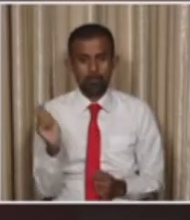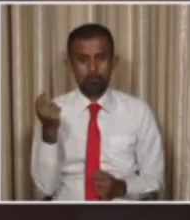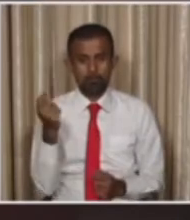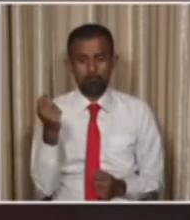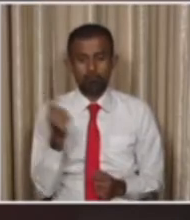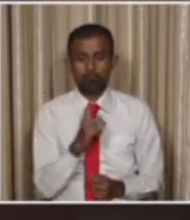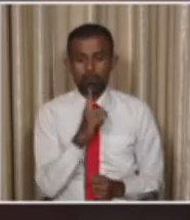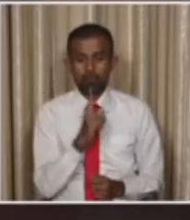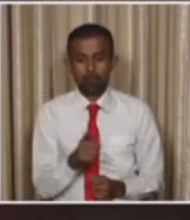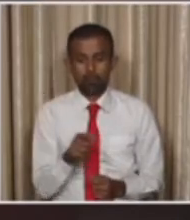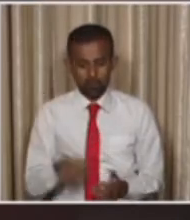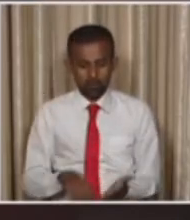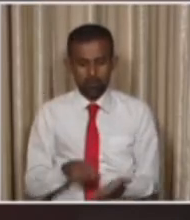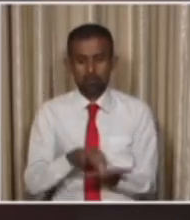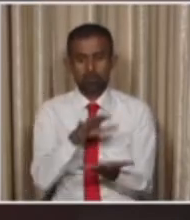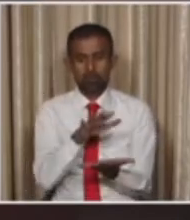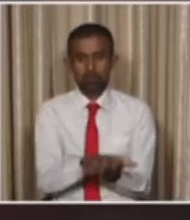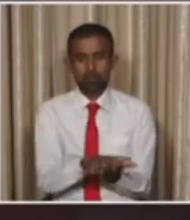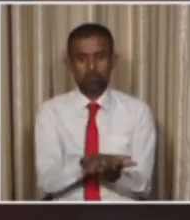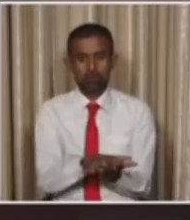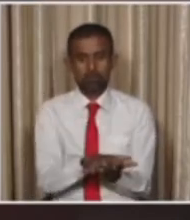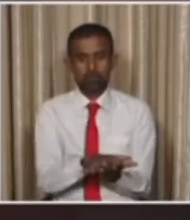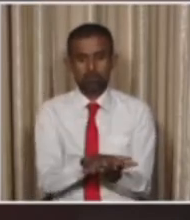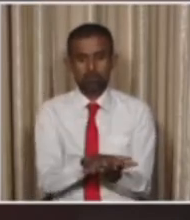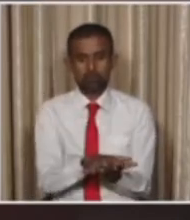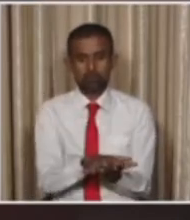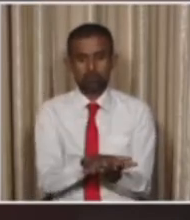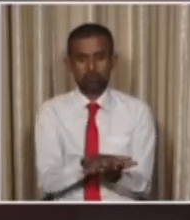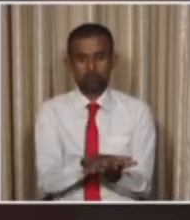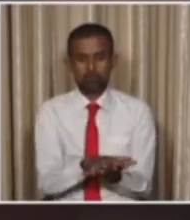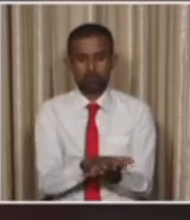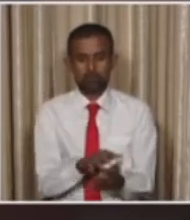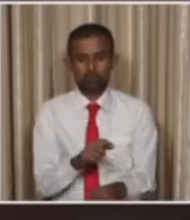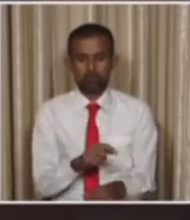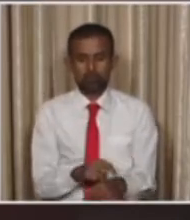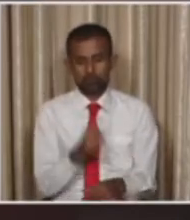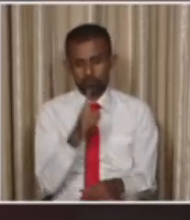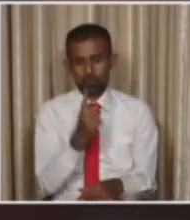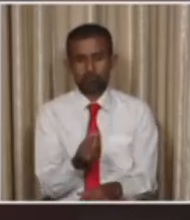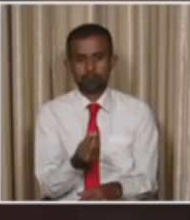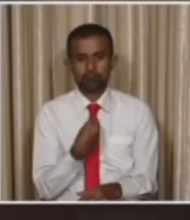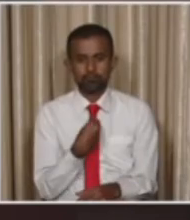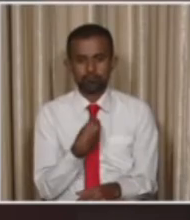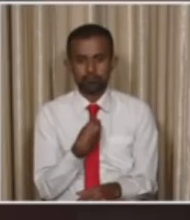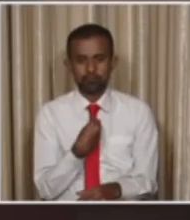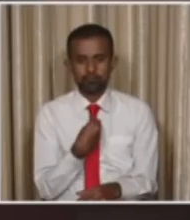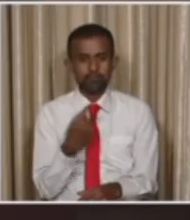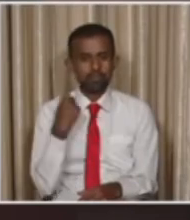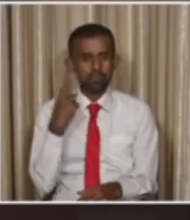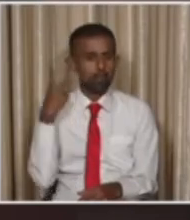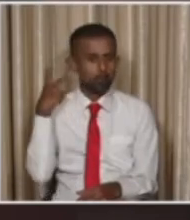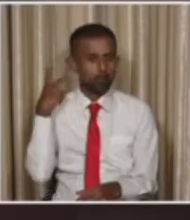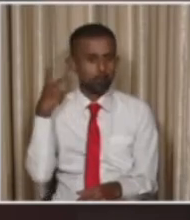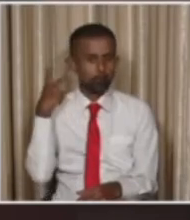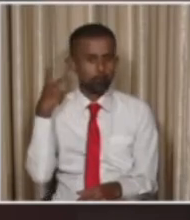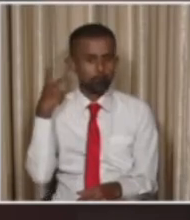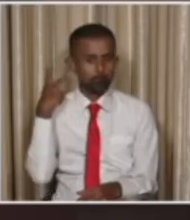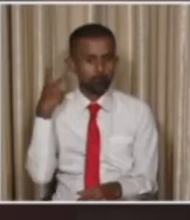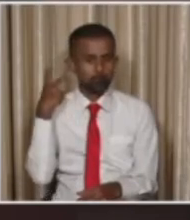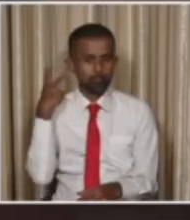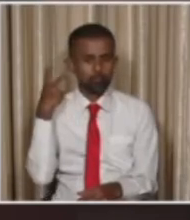එක අද ස්ථිරයි. ඒ නිසා මම වට විනාඩියක් දෙන්න මේ ඊයේ පෙරේද